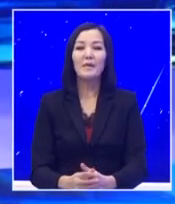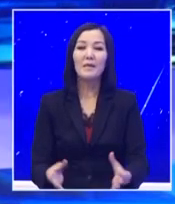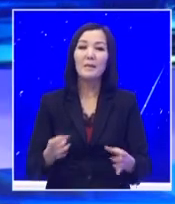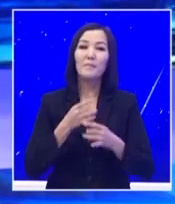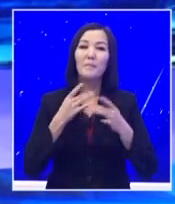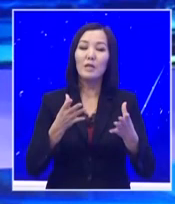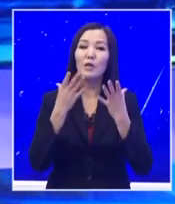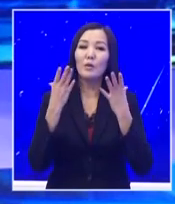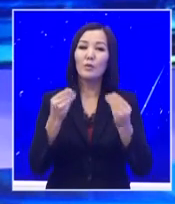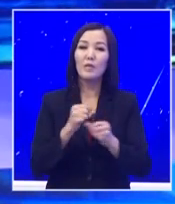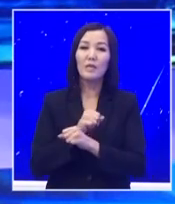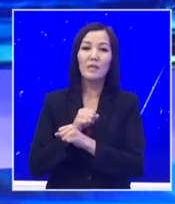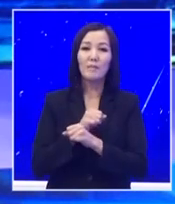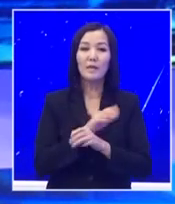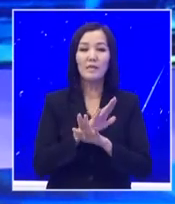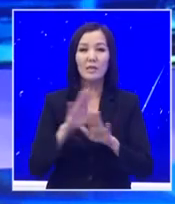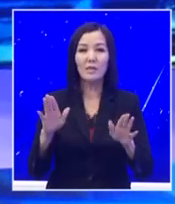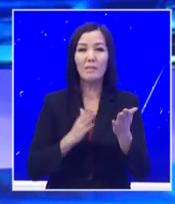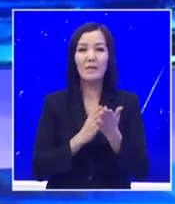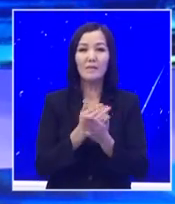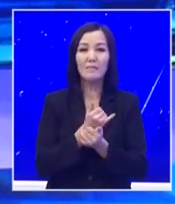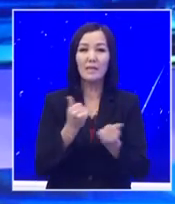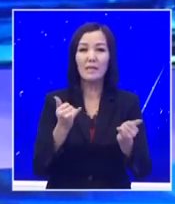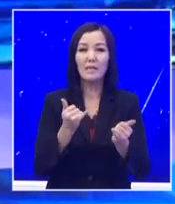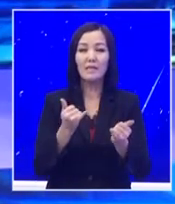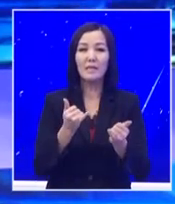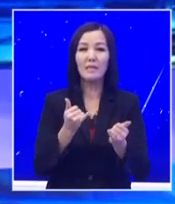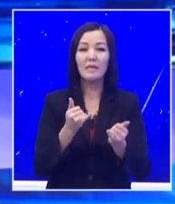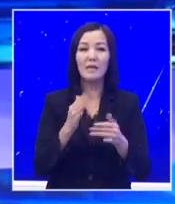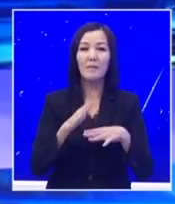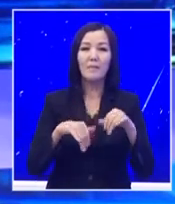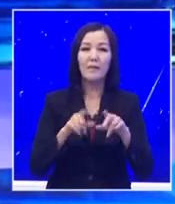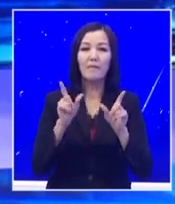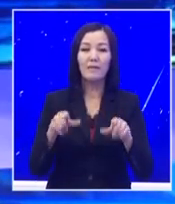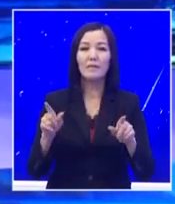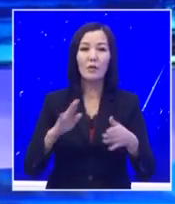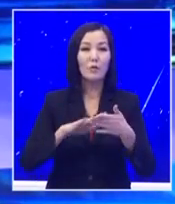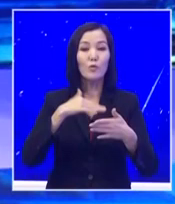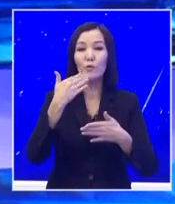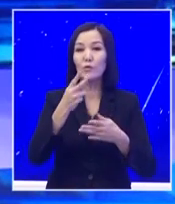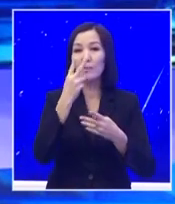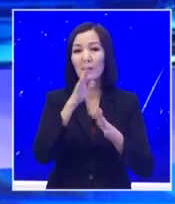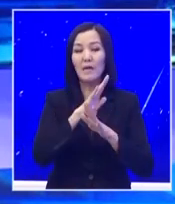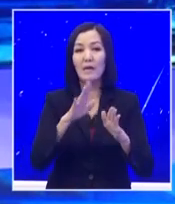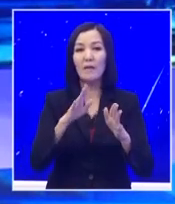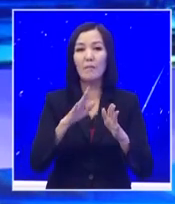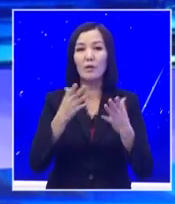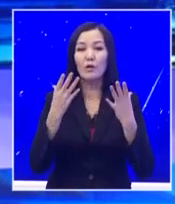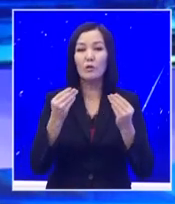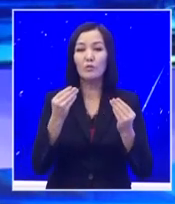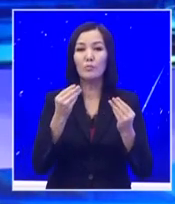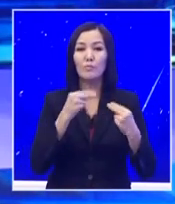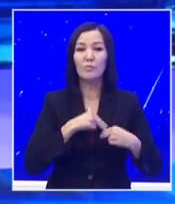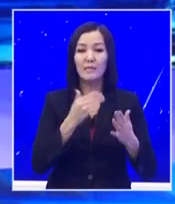Мереке күндері демалысқа шықпай қызмет ететін мамандық иелері бар. Олар күнтізбеге қарап емес, жұмыс кестесіне сай еңбек